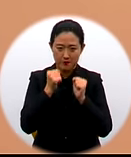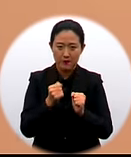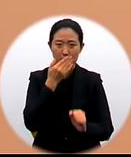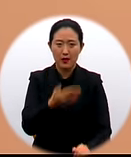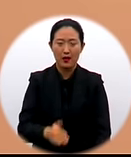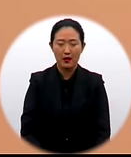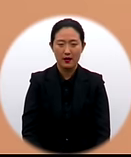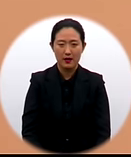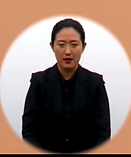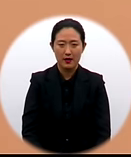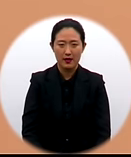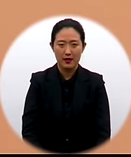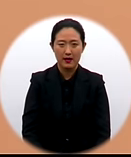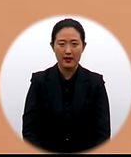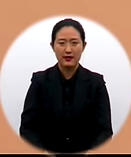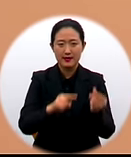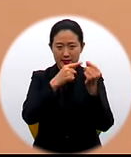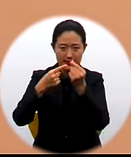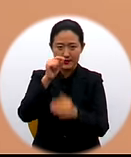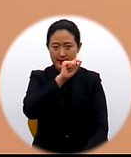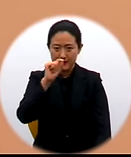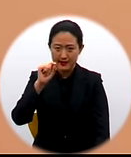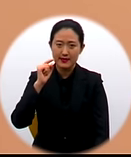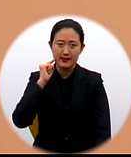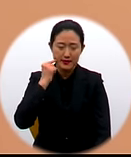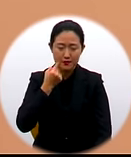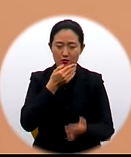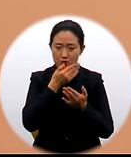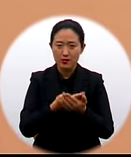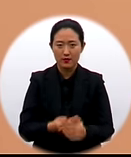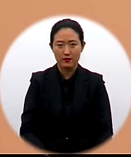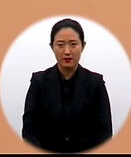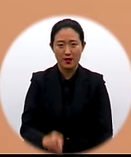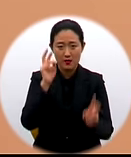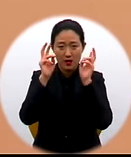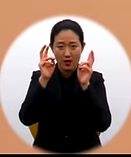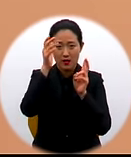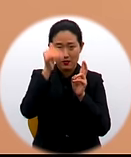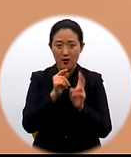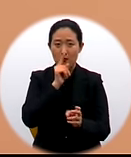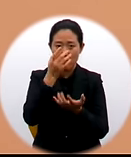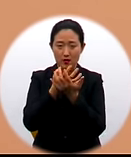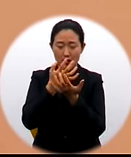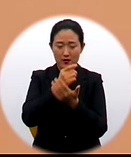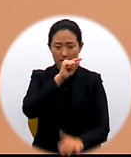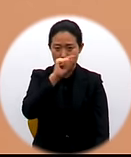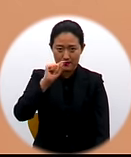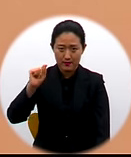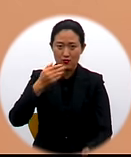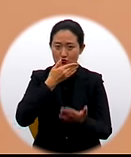실수하지 않는 인재가 곧 기업의 생산성이었기 때문이죠. 그 당시에는 필체가 이쁜 것도 굉장히 중요한